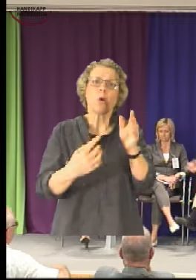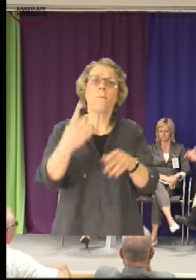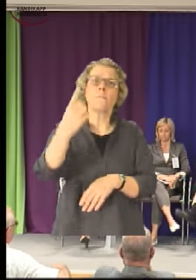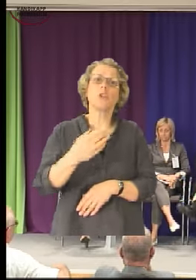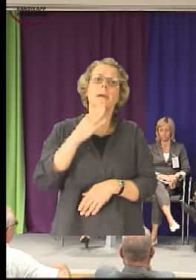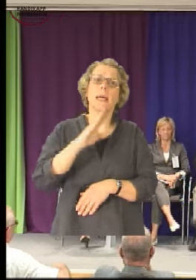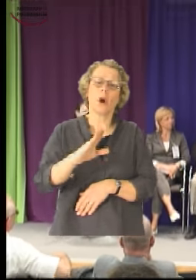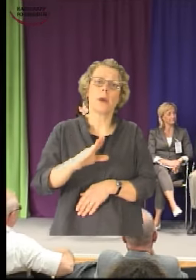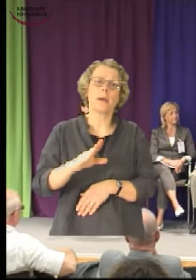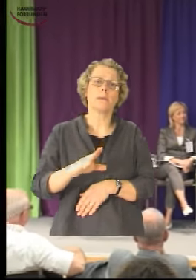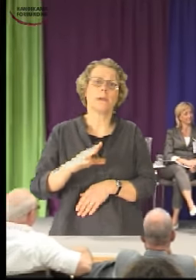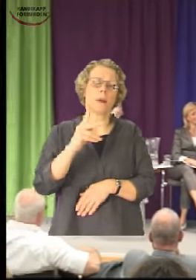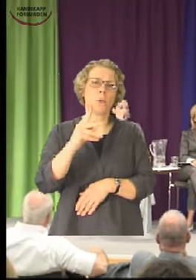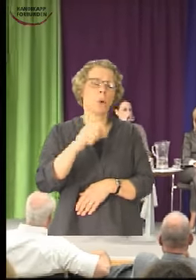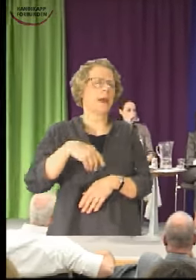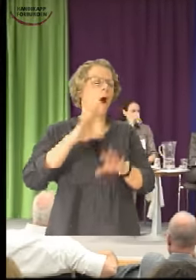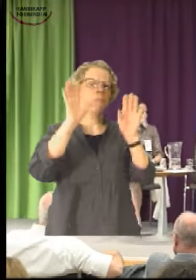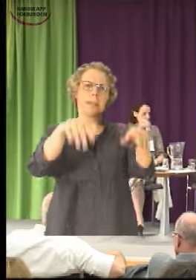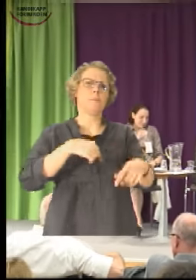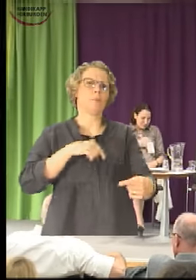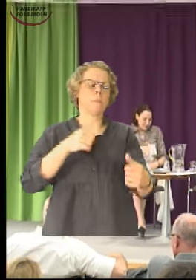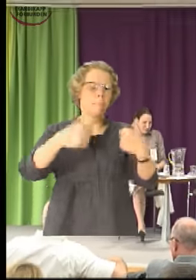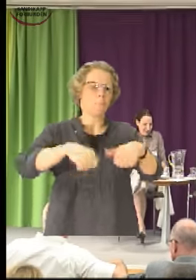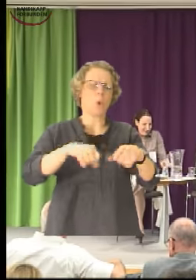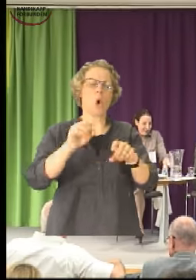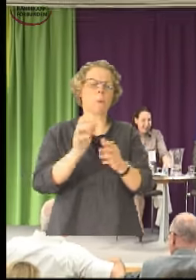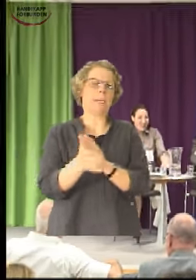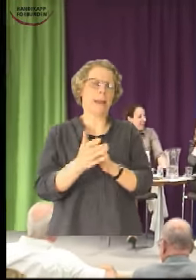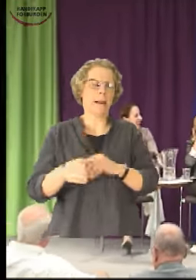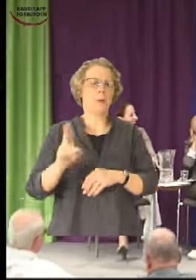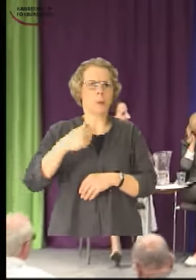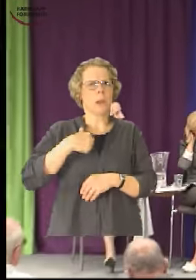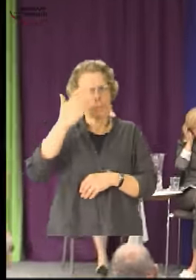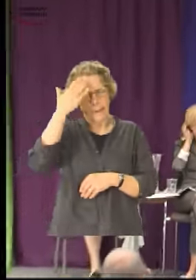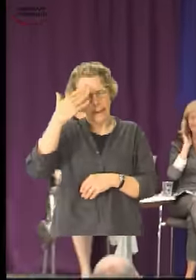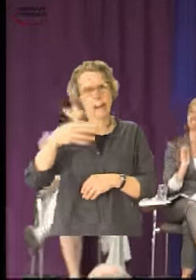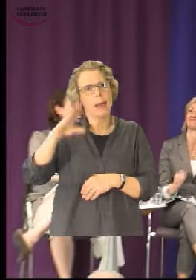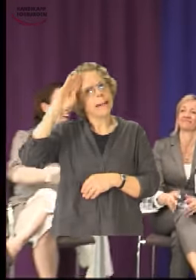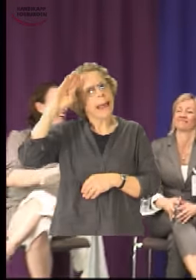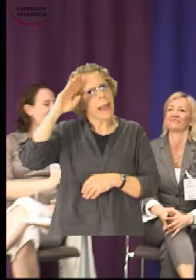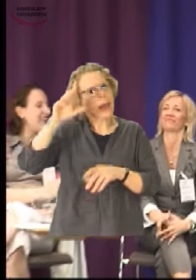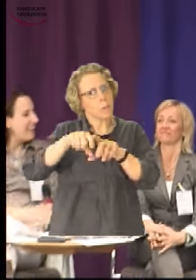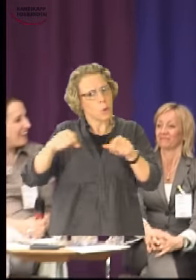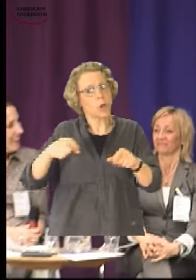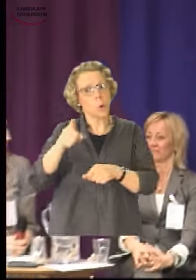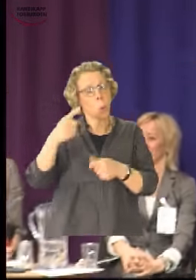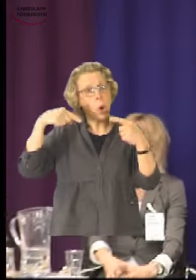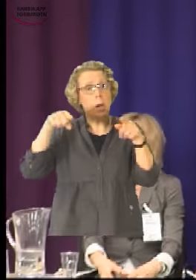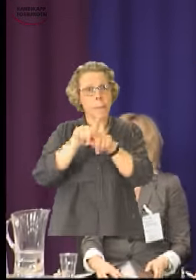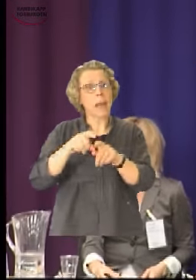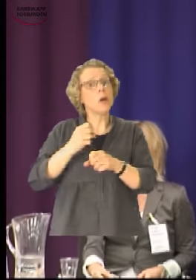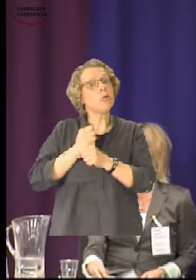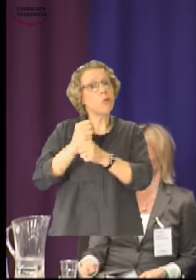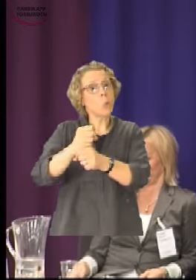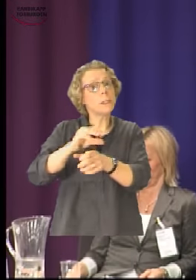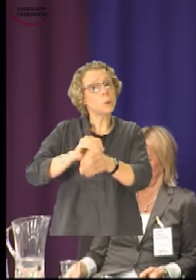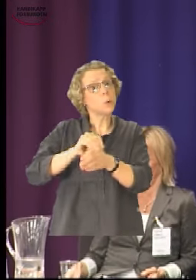Okej, det får ni göra upp senare någon gång. Nu vill jag veta om Läkarförbundet. Håller du med om att kroniker till